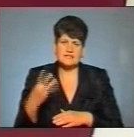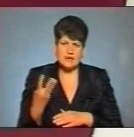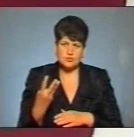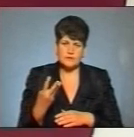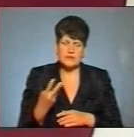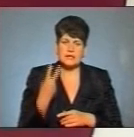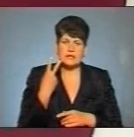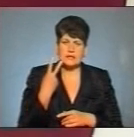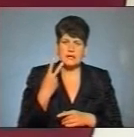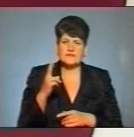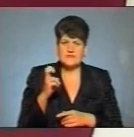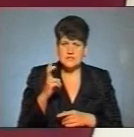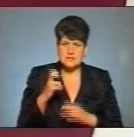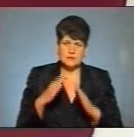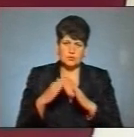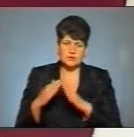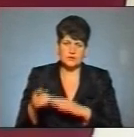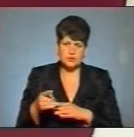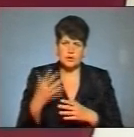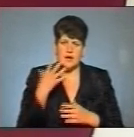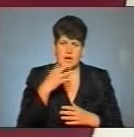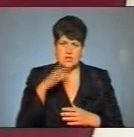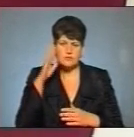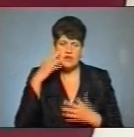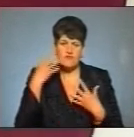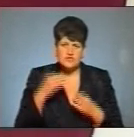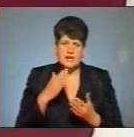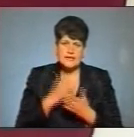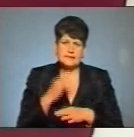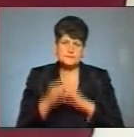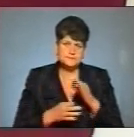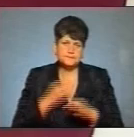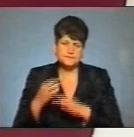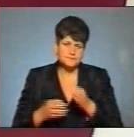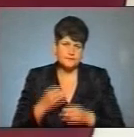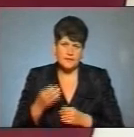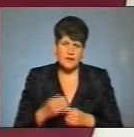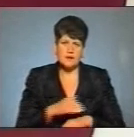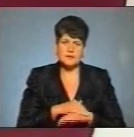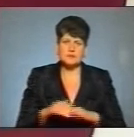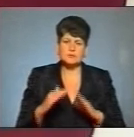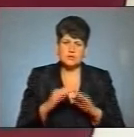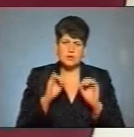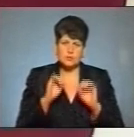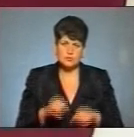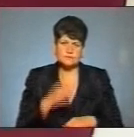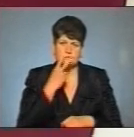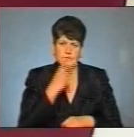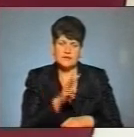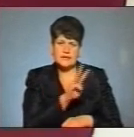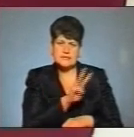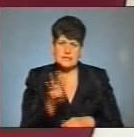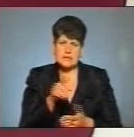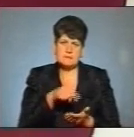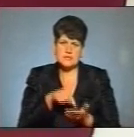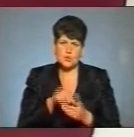понад 200 житлових будинках Тернополя гаряча вода вже є цілодобово. Адреси цих будинків можна переглянути на сайті